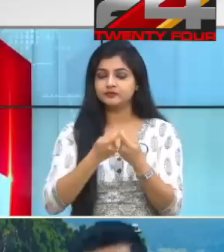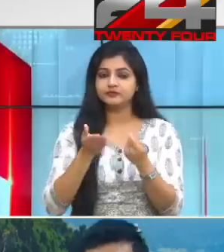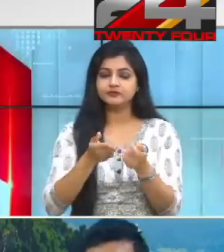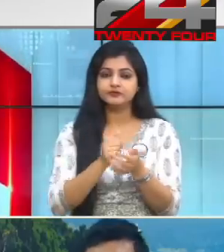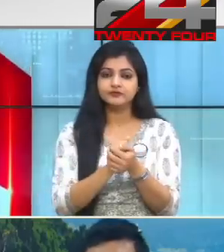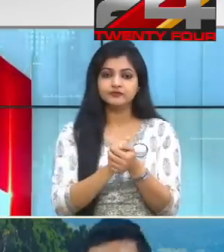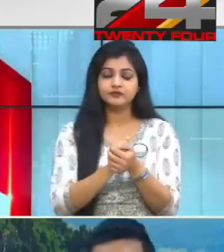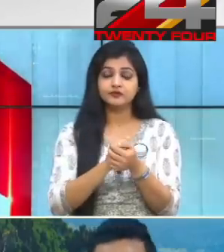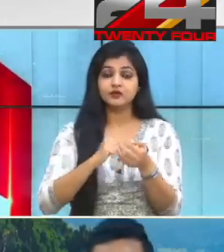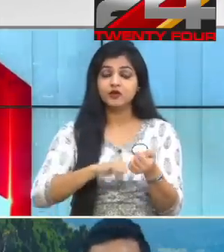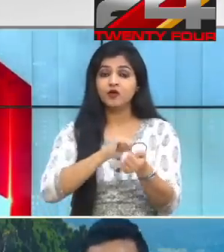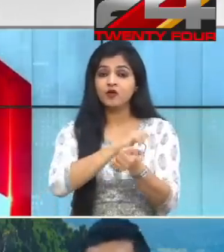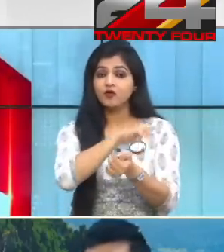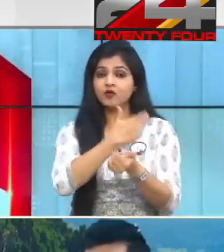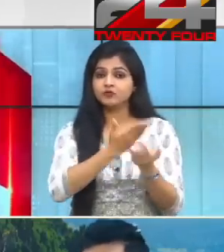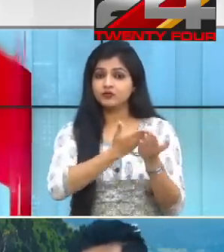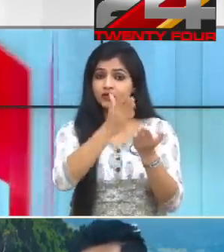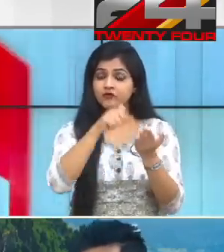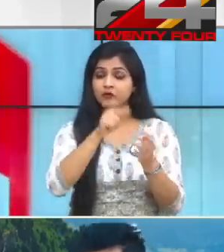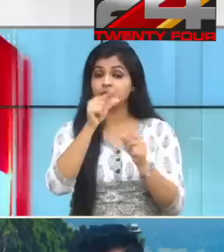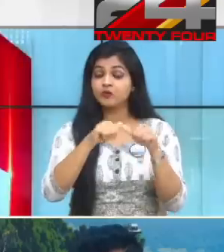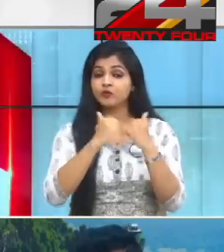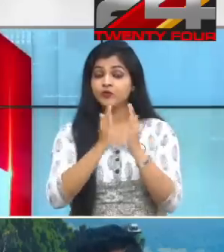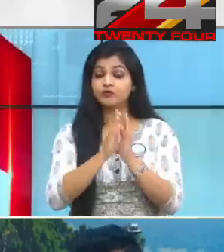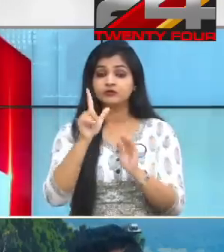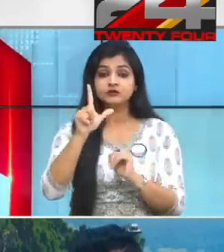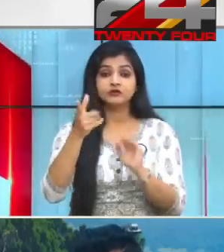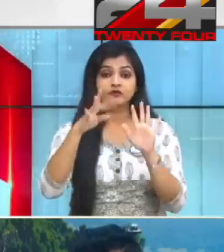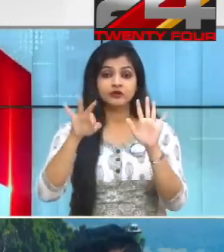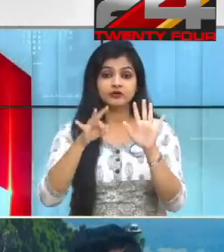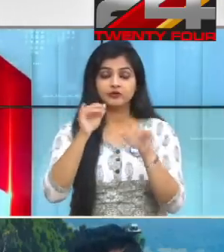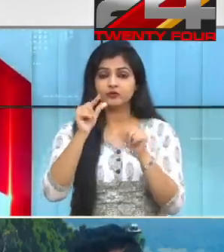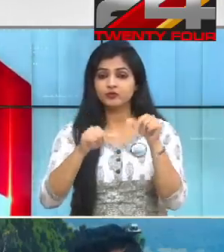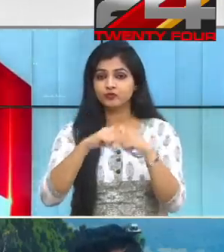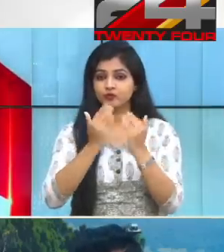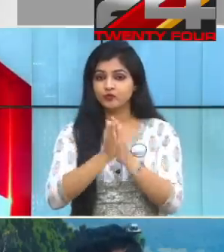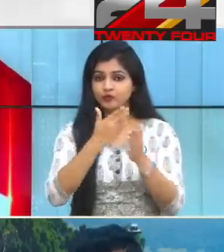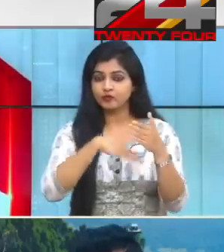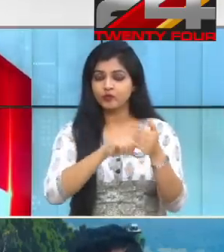ഇപ്പോൾ നമ്മുടെ ആശുപത്രിയിൽ ചികിത്സയിലുള്ളവർ 78 പേരാണ്, 78.